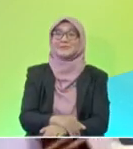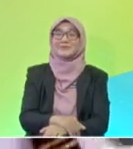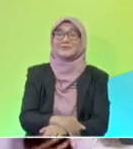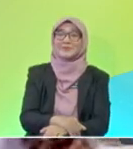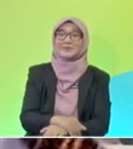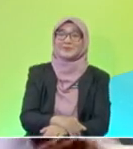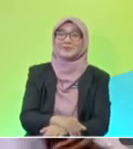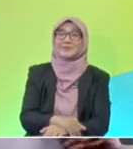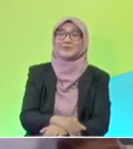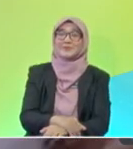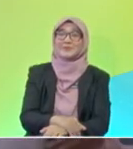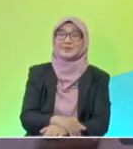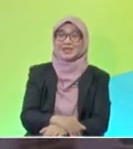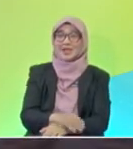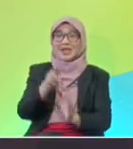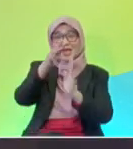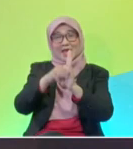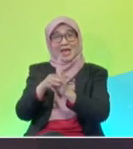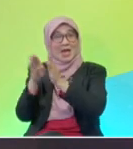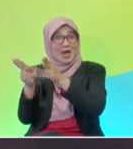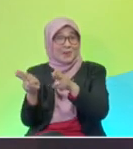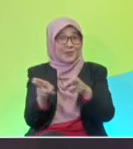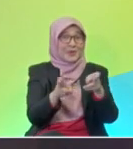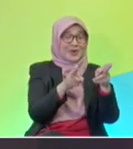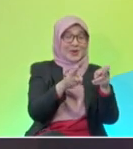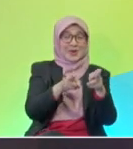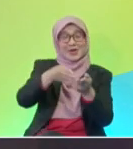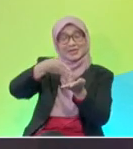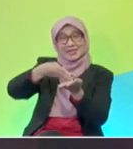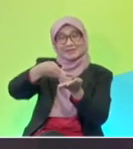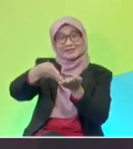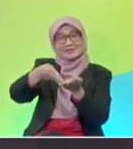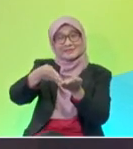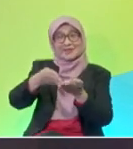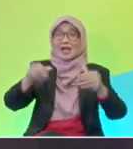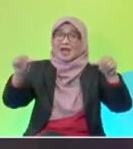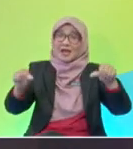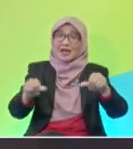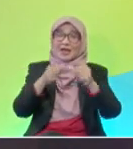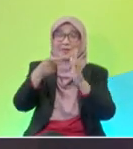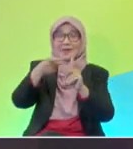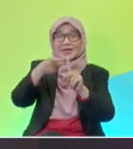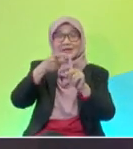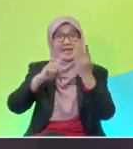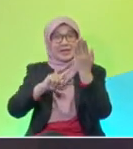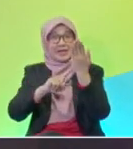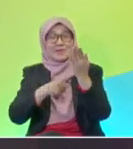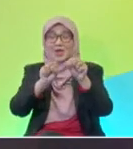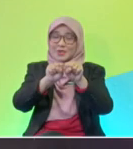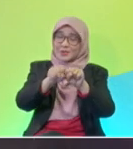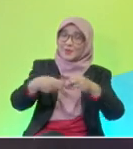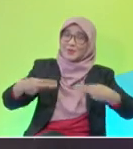diutama mengurus belanja amal dari mula supaya